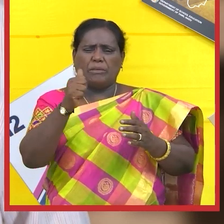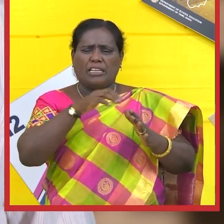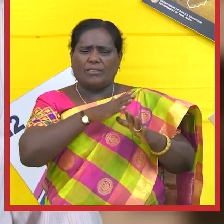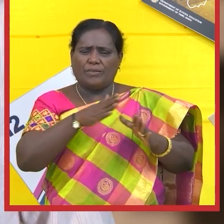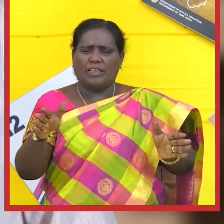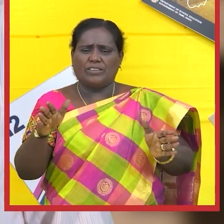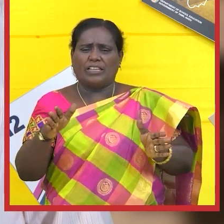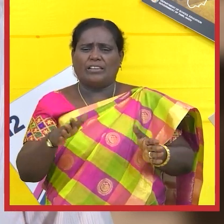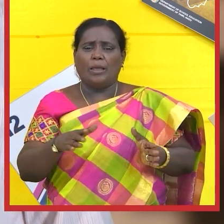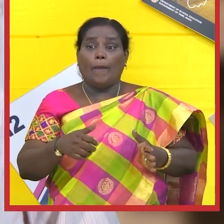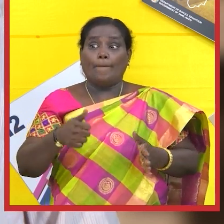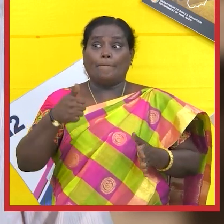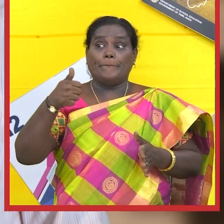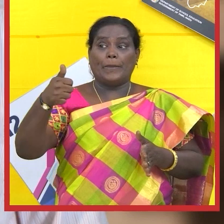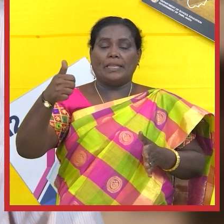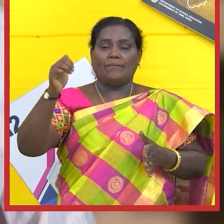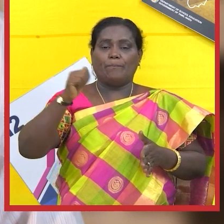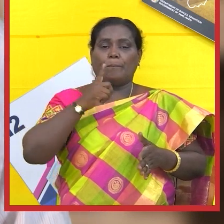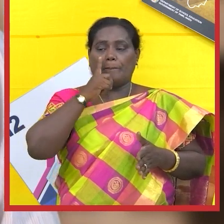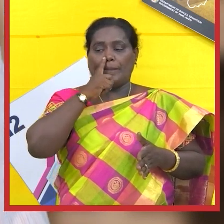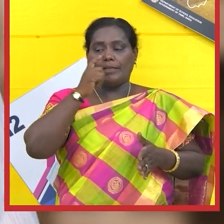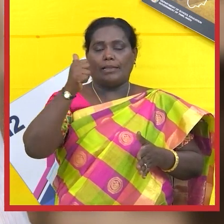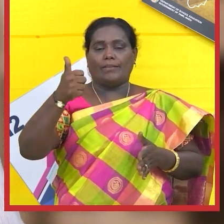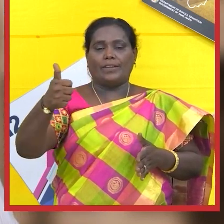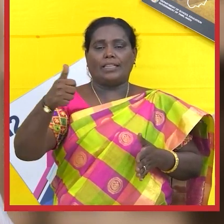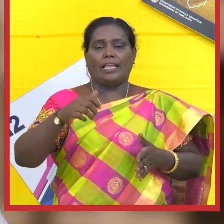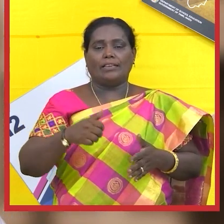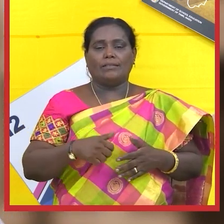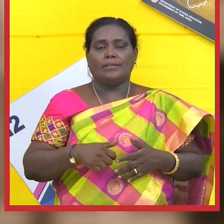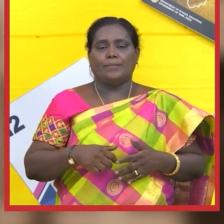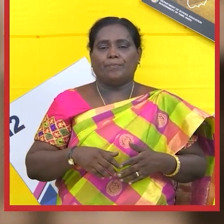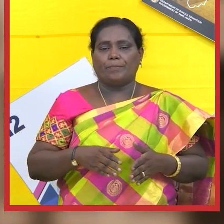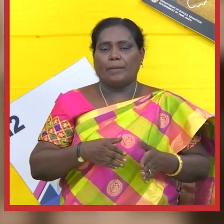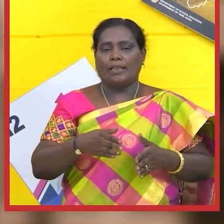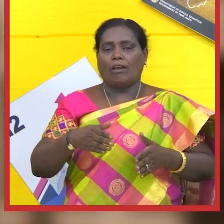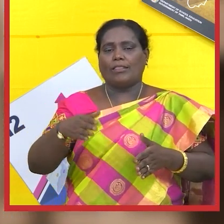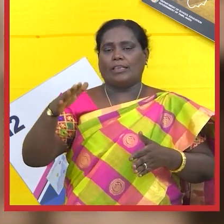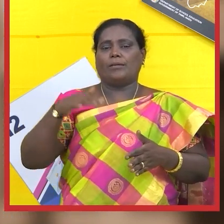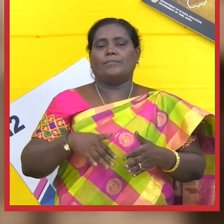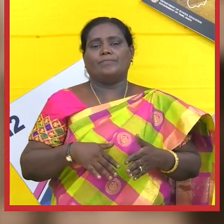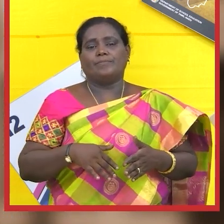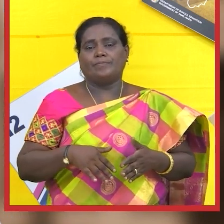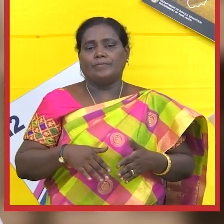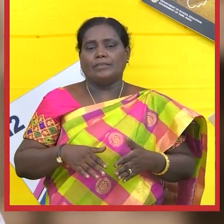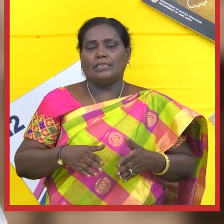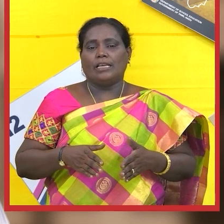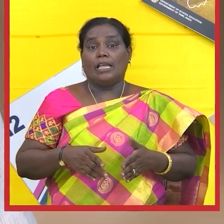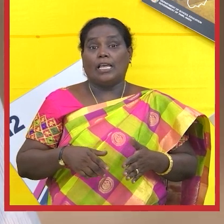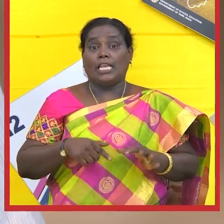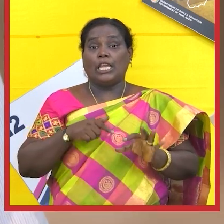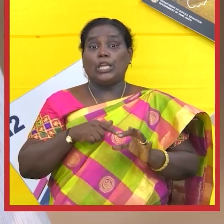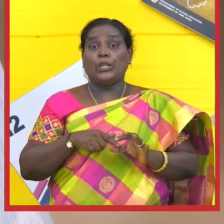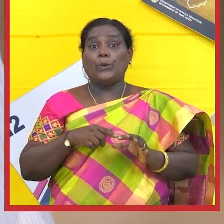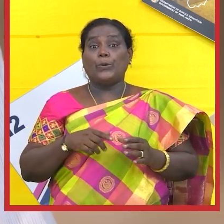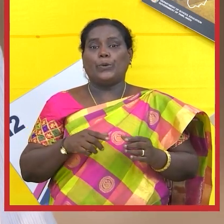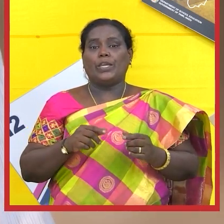பெண் விடுதலை என்ற கோரிக்கைகளை இந்த சுயமரியாதை இயக்கம் ஆதரிக்கிறது. ஈரோட்டிலே பிறந்த